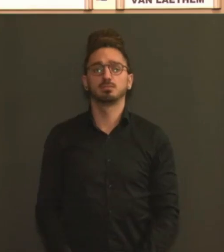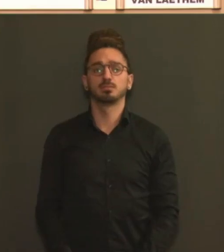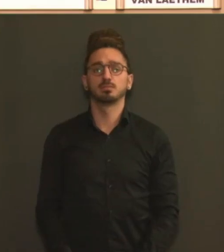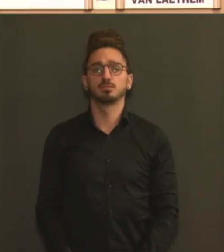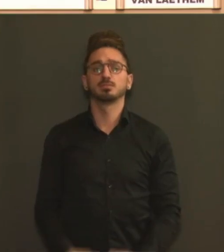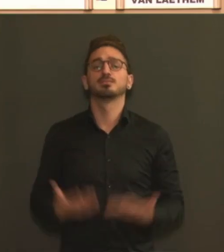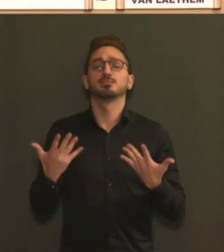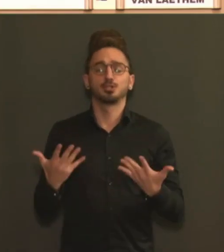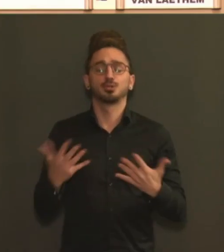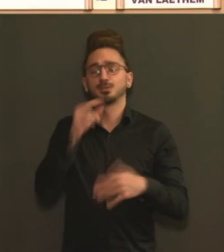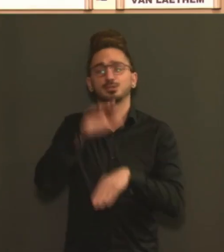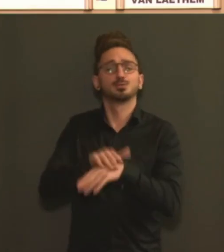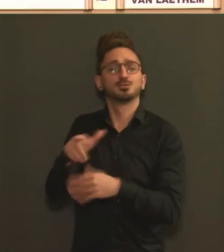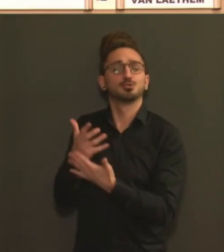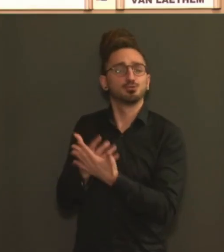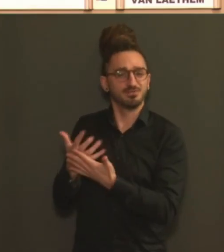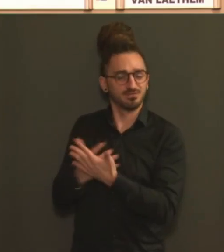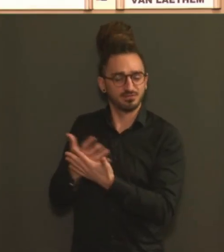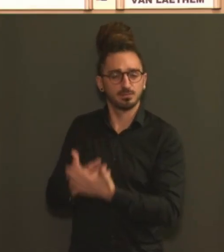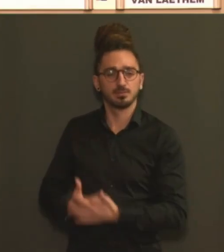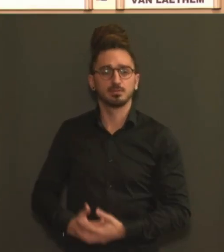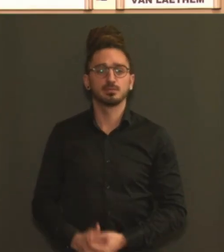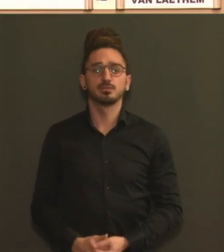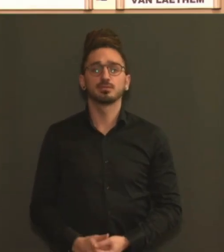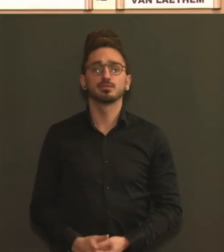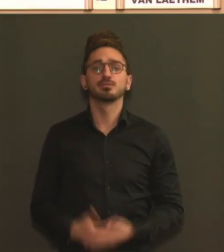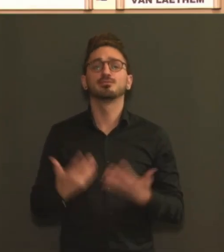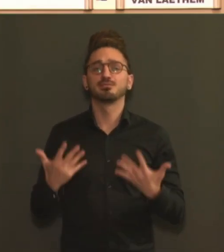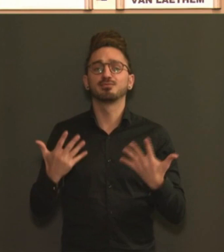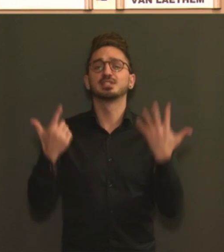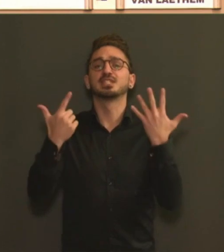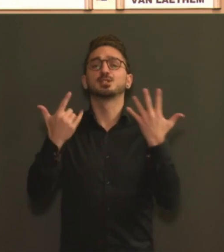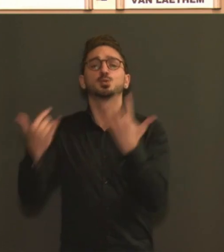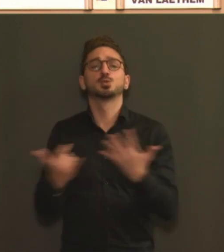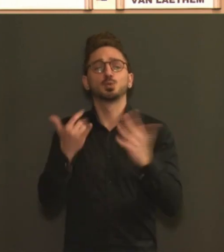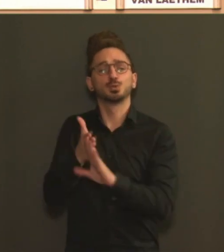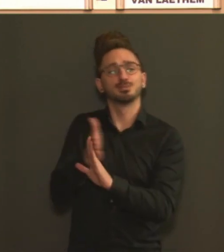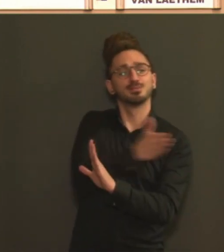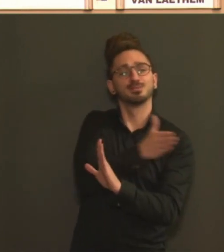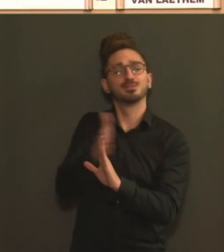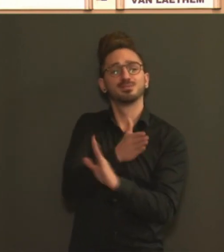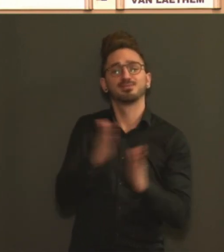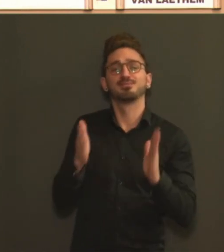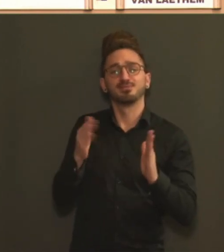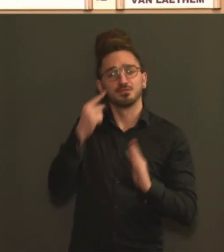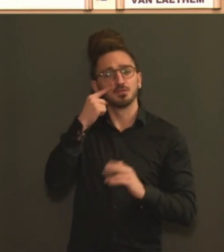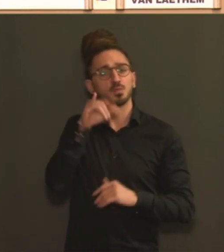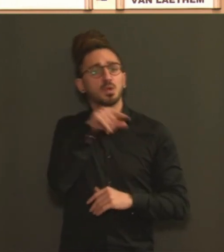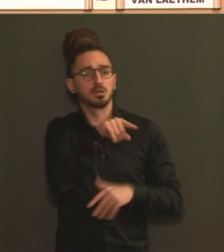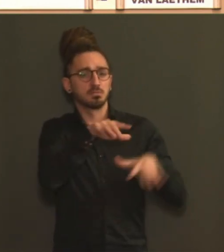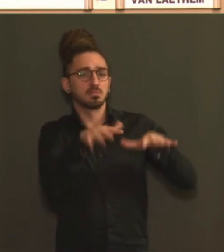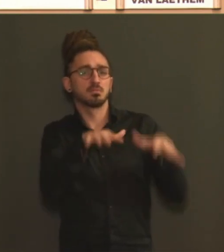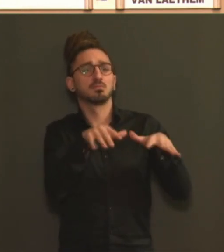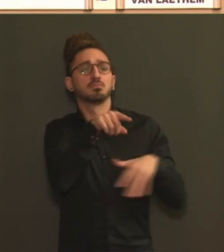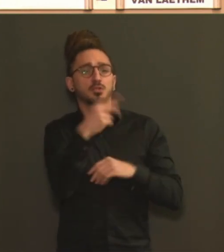chiffres, on peut dire qu'en moyenne, sur les 7 derniers jours, nous avons eu, comme on le voit sur la courbe, 2086 nouveaux